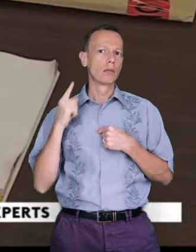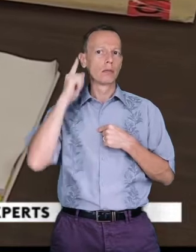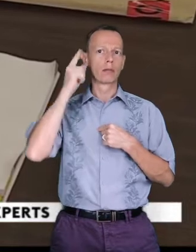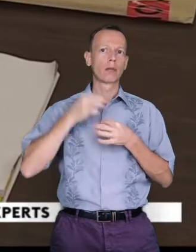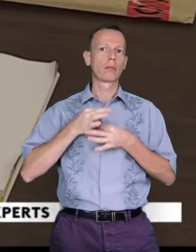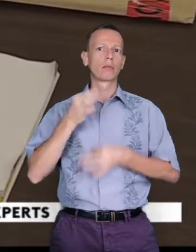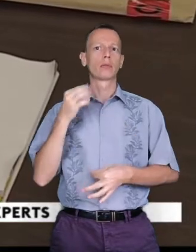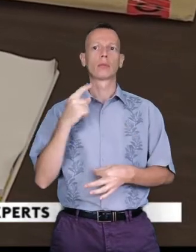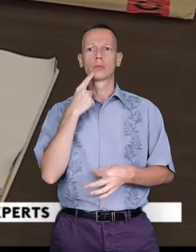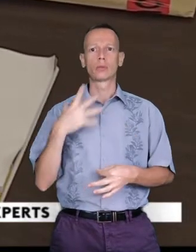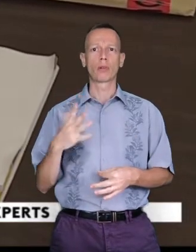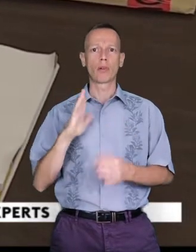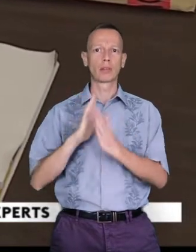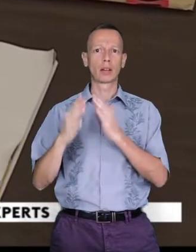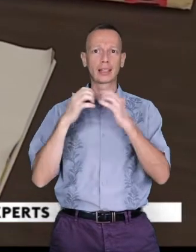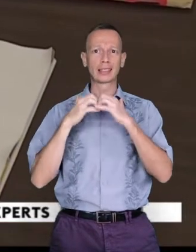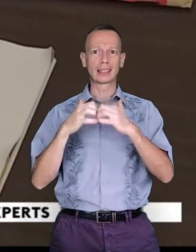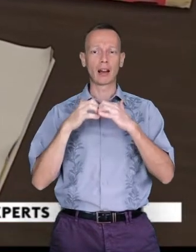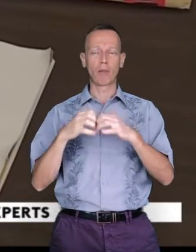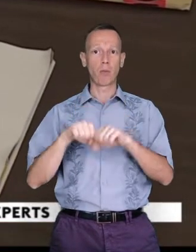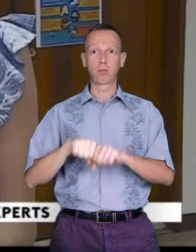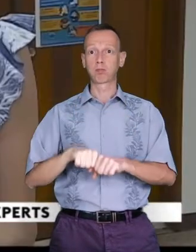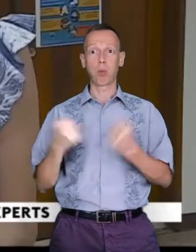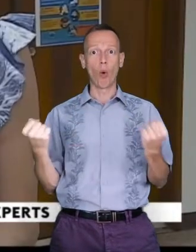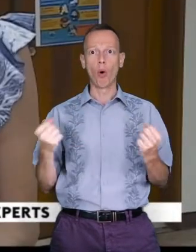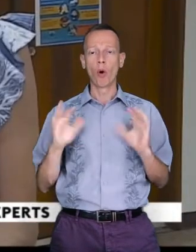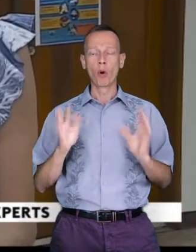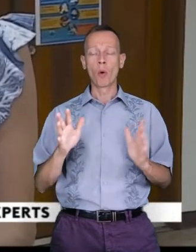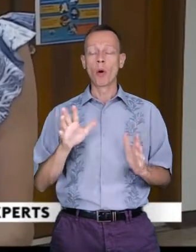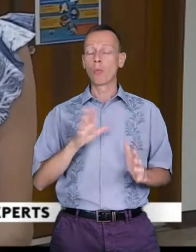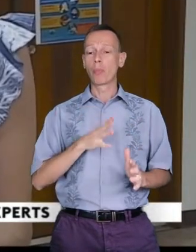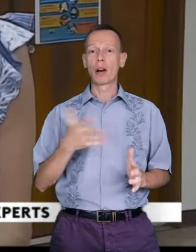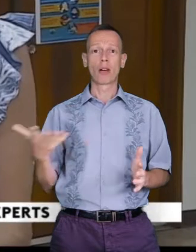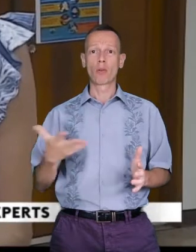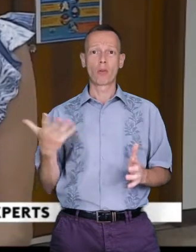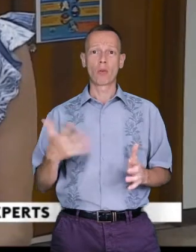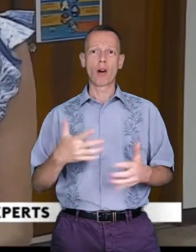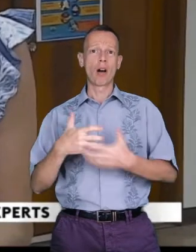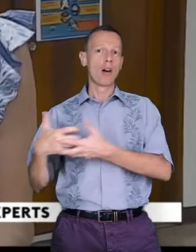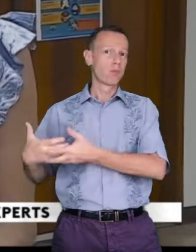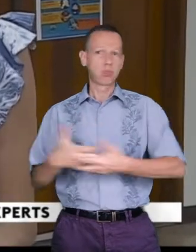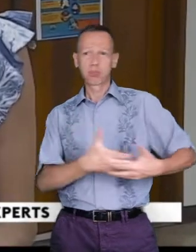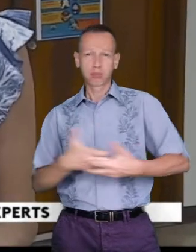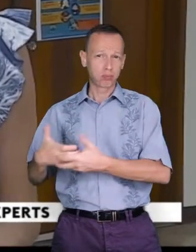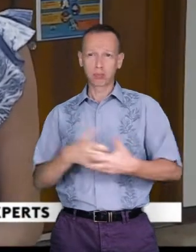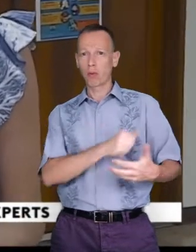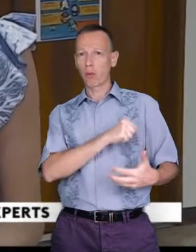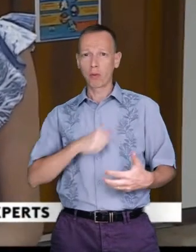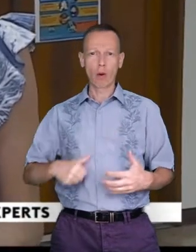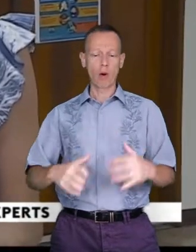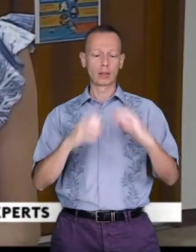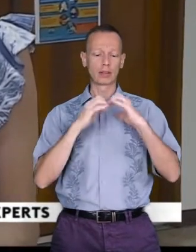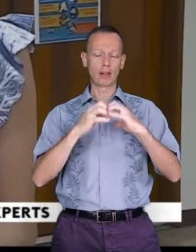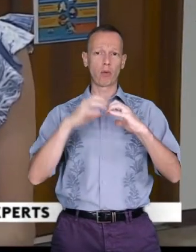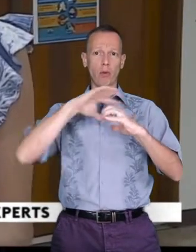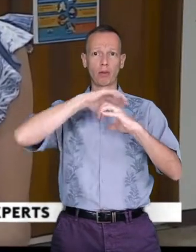arrachés. La seule explication est un secouement violent de la part d'un adulte d'avant en arrière et le cerveau de l'enfant qui cogne